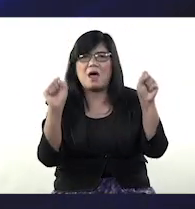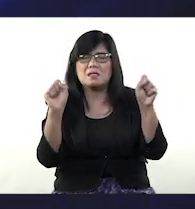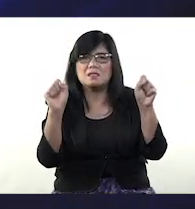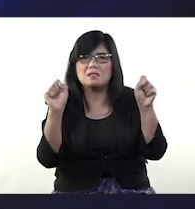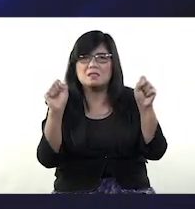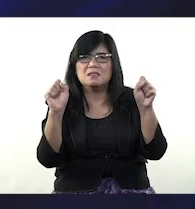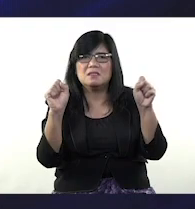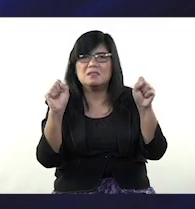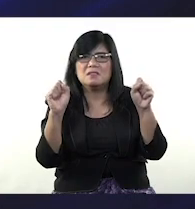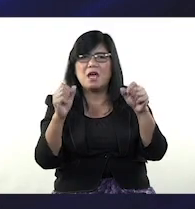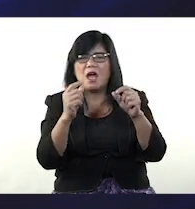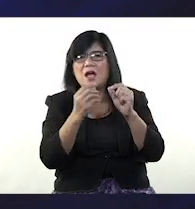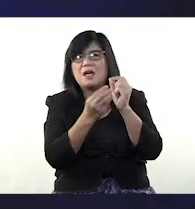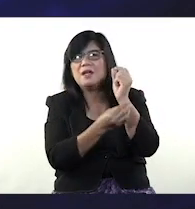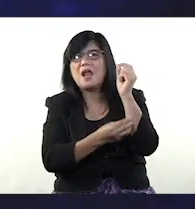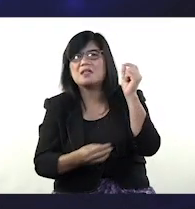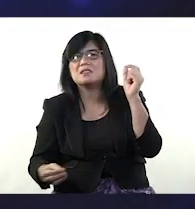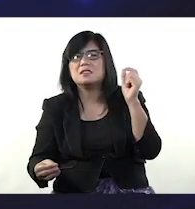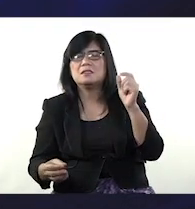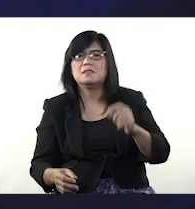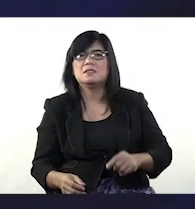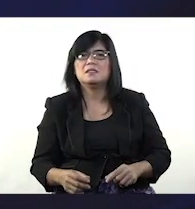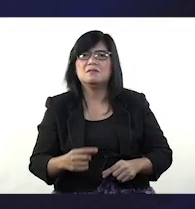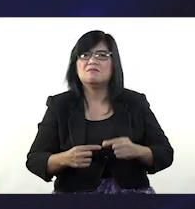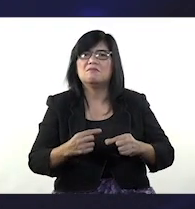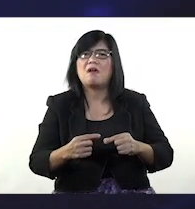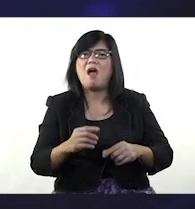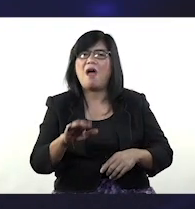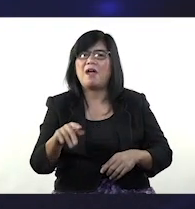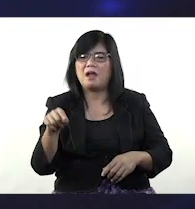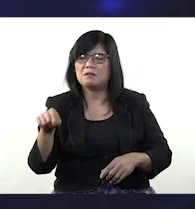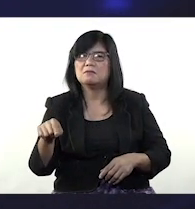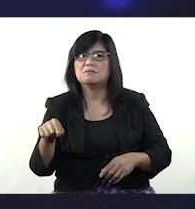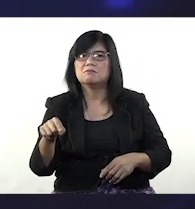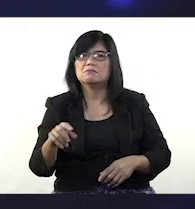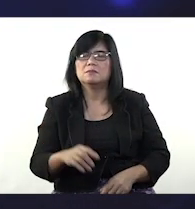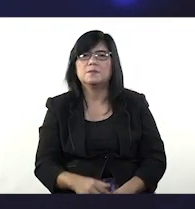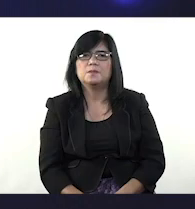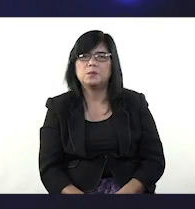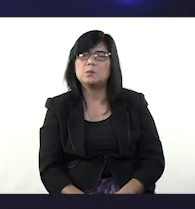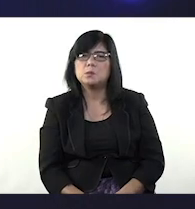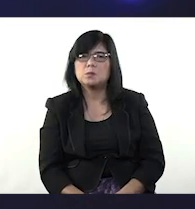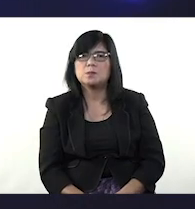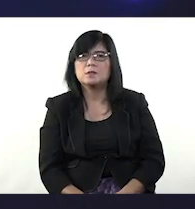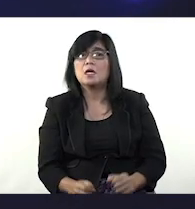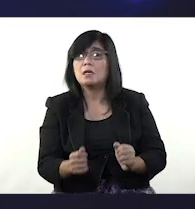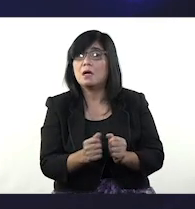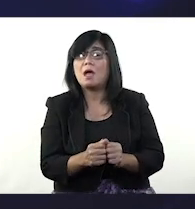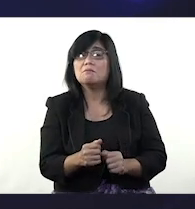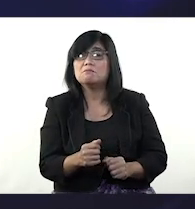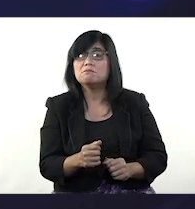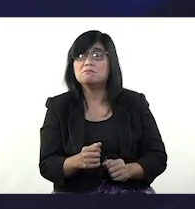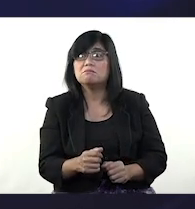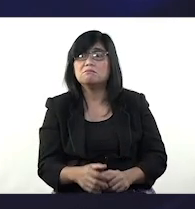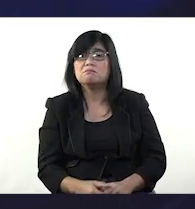Hai generasi-generasi anak-anak ini Hai dengan apa